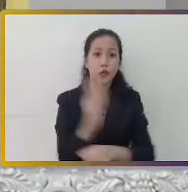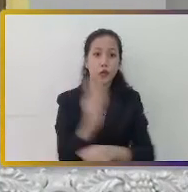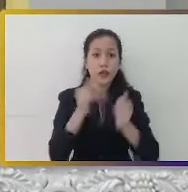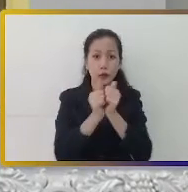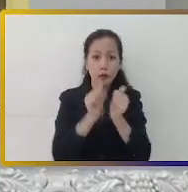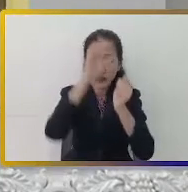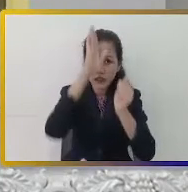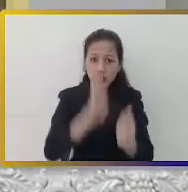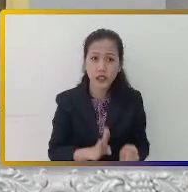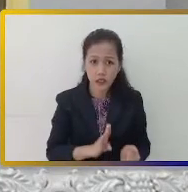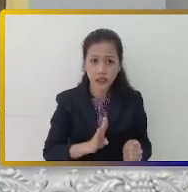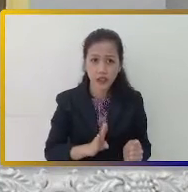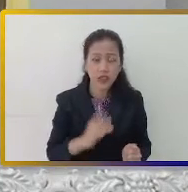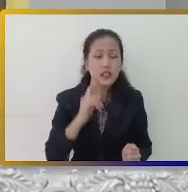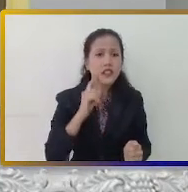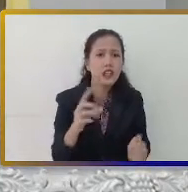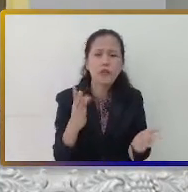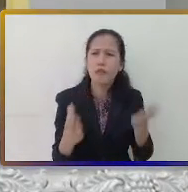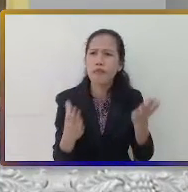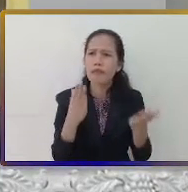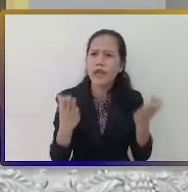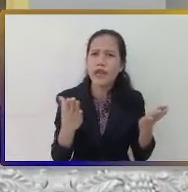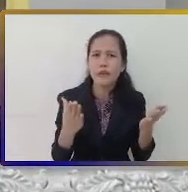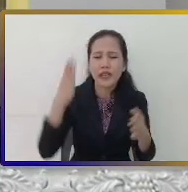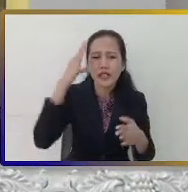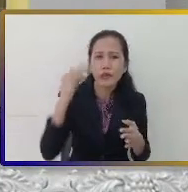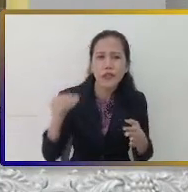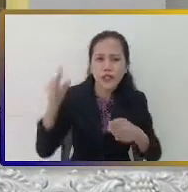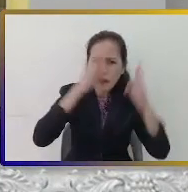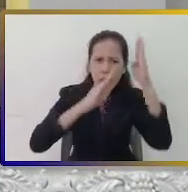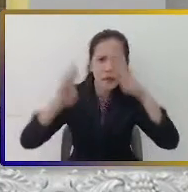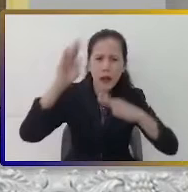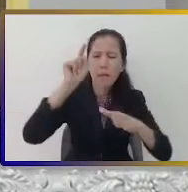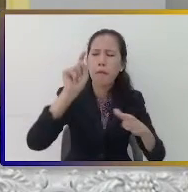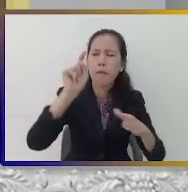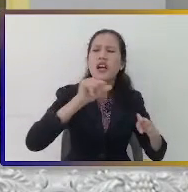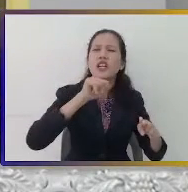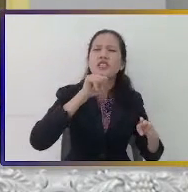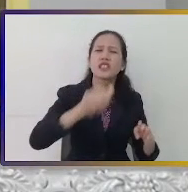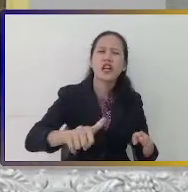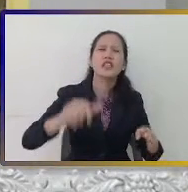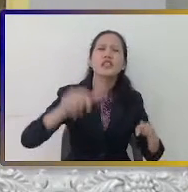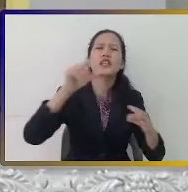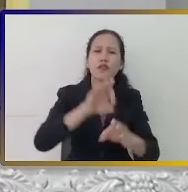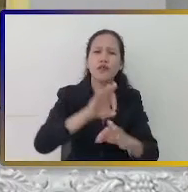do I walk through the valley of the shadow of death, I will fear no evil, for thou art with me.